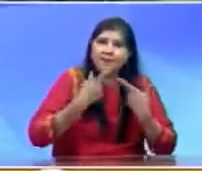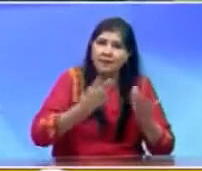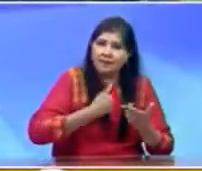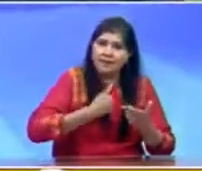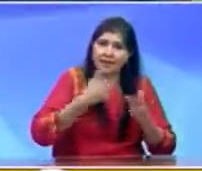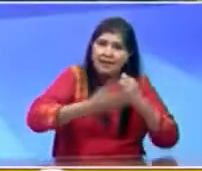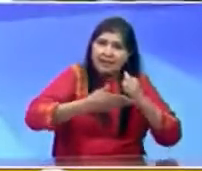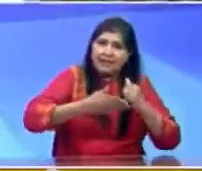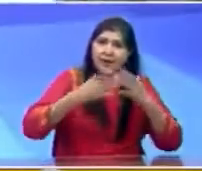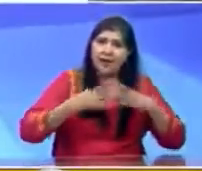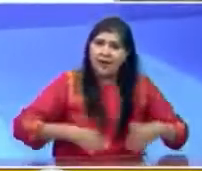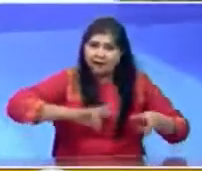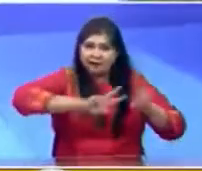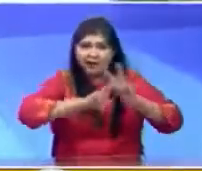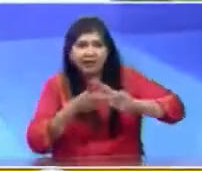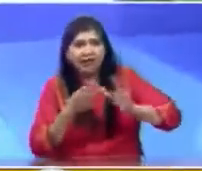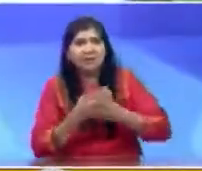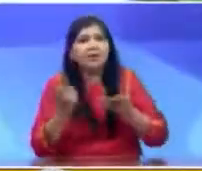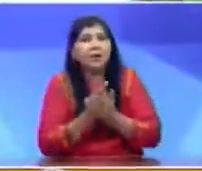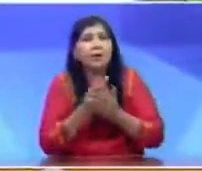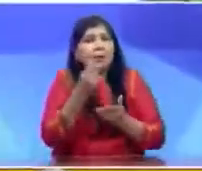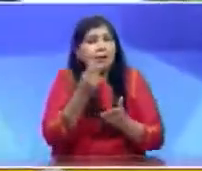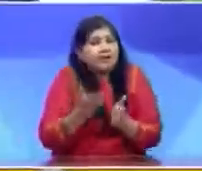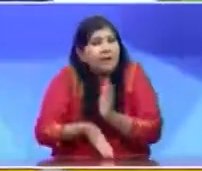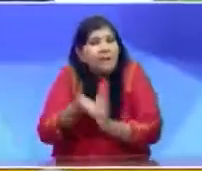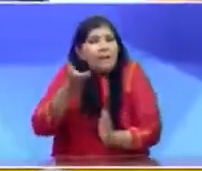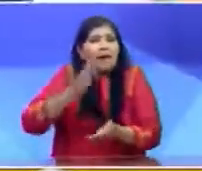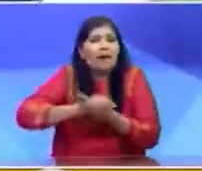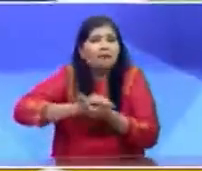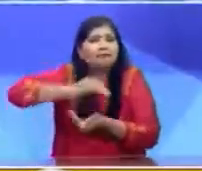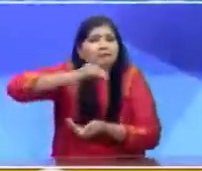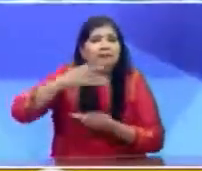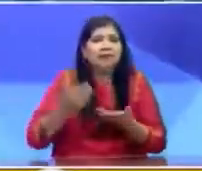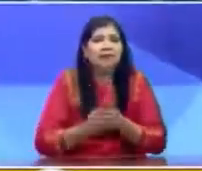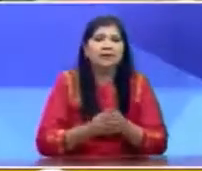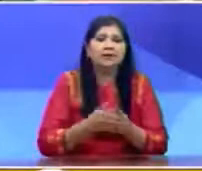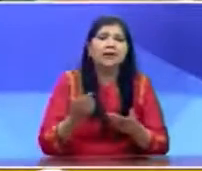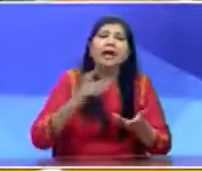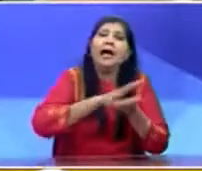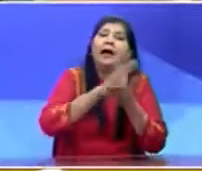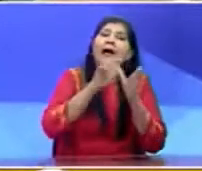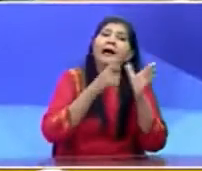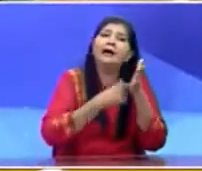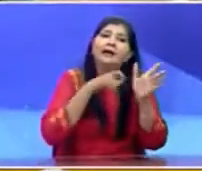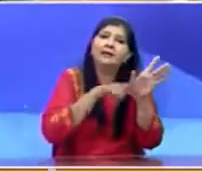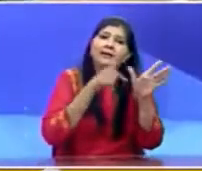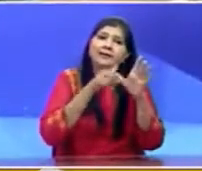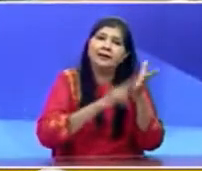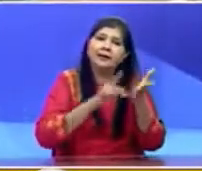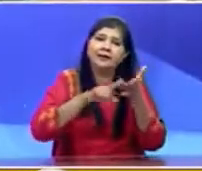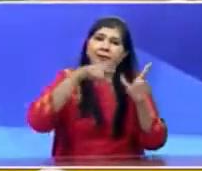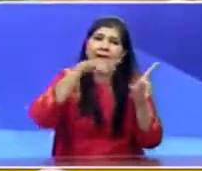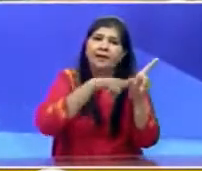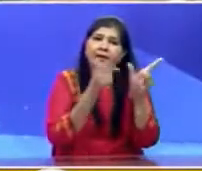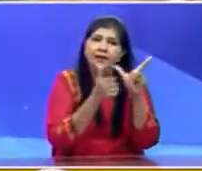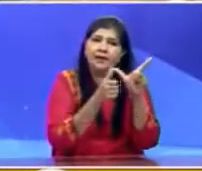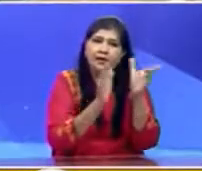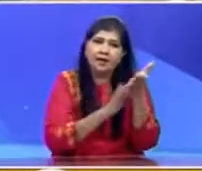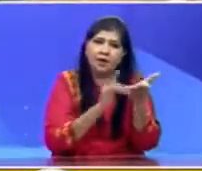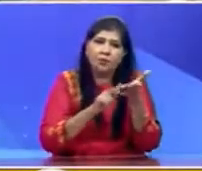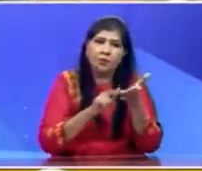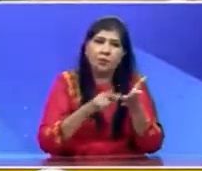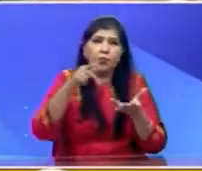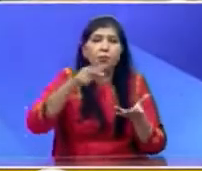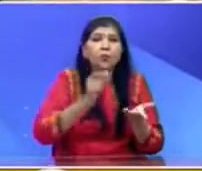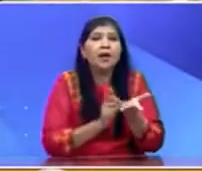बदल रही है, उनकी आय भी बढ़ा रही है। हरियाणा में यमुनानगर में एक मधुमक्खी